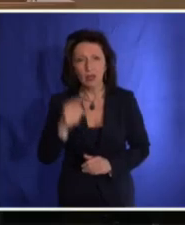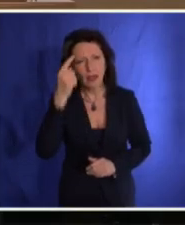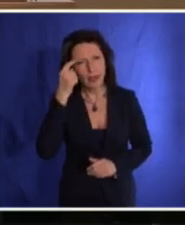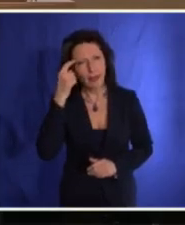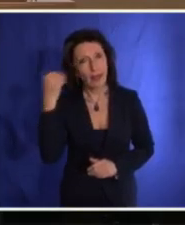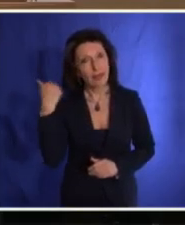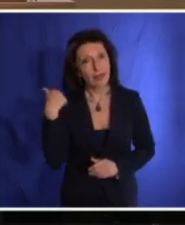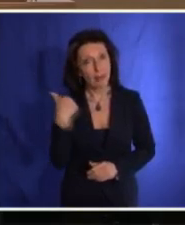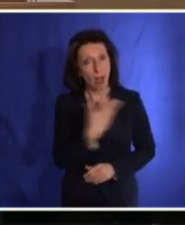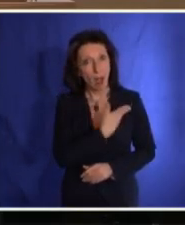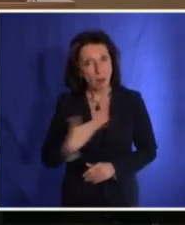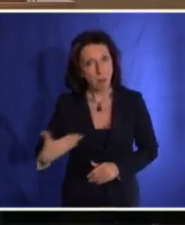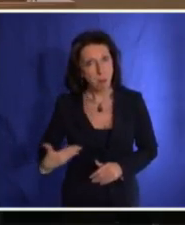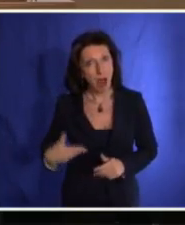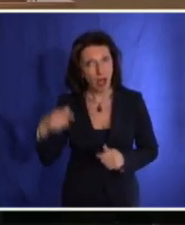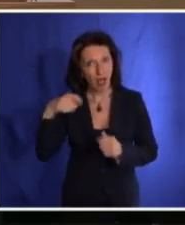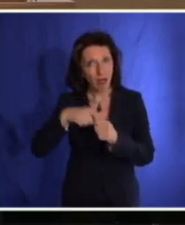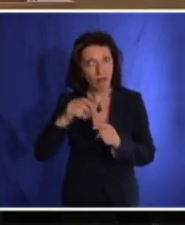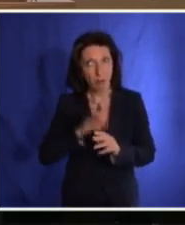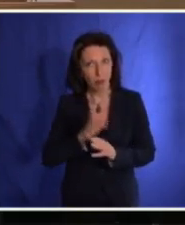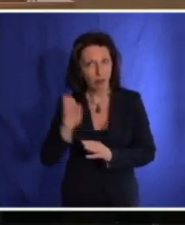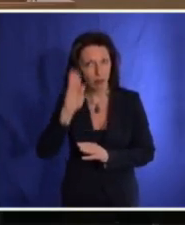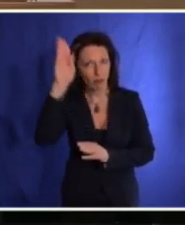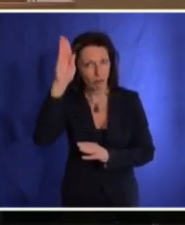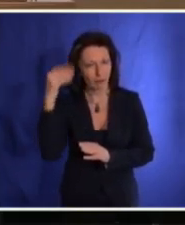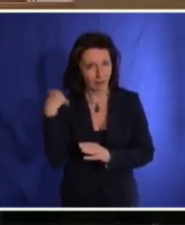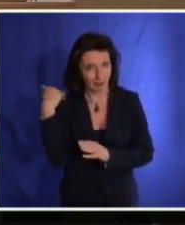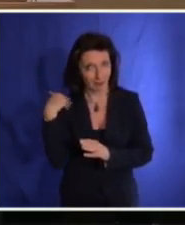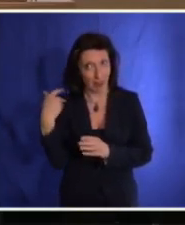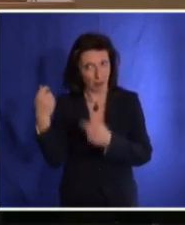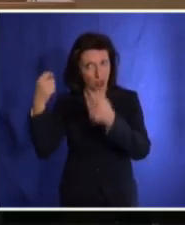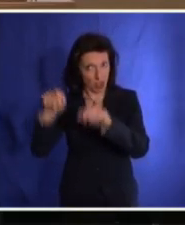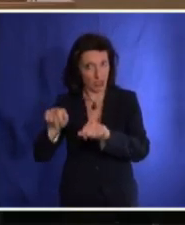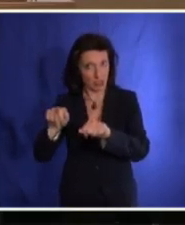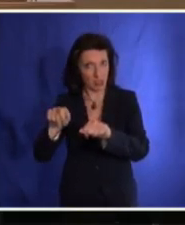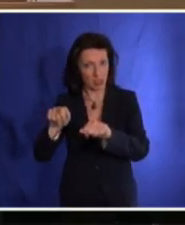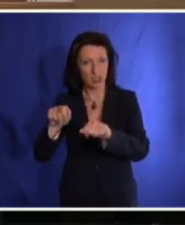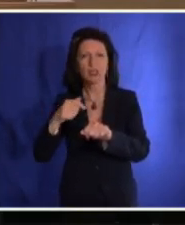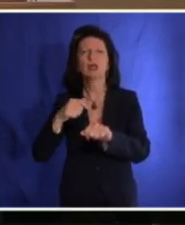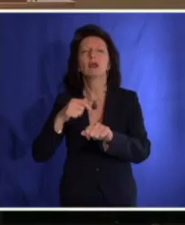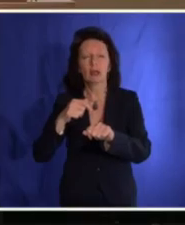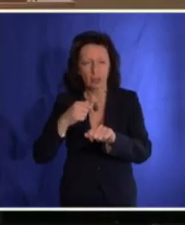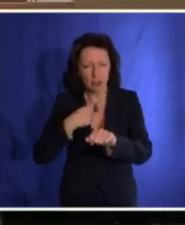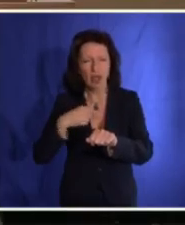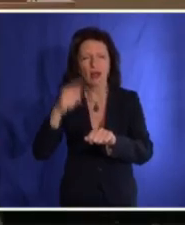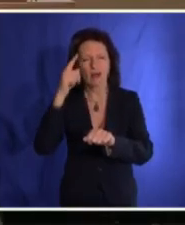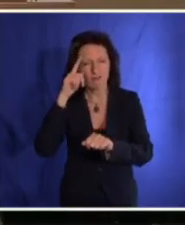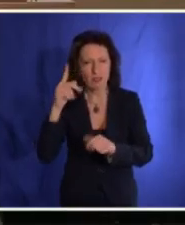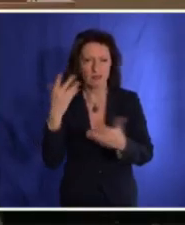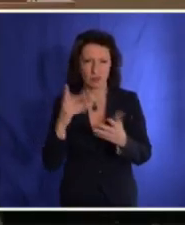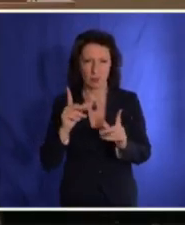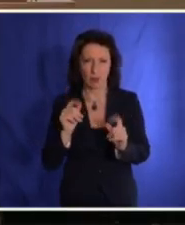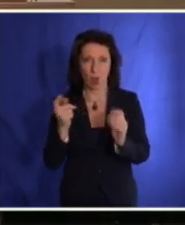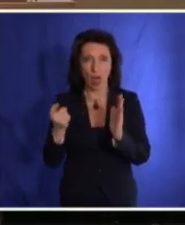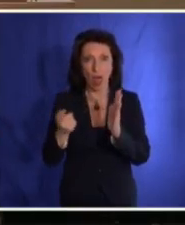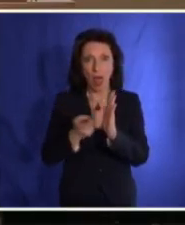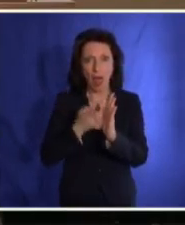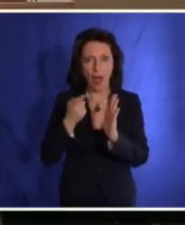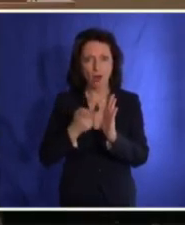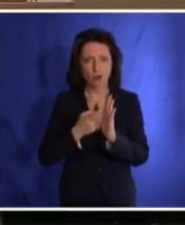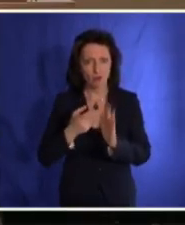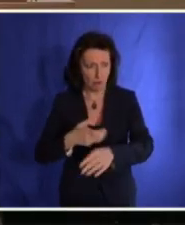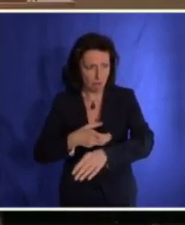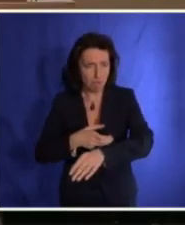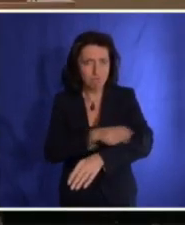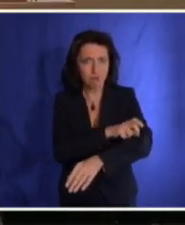Balkanroute geschlossen haben. Ich weiß, was es heißt, Herausforderungen anzugehen, wo andere